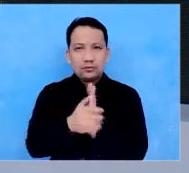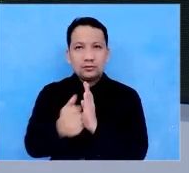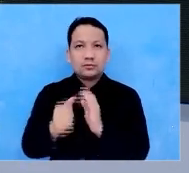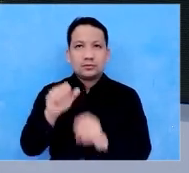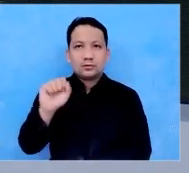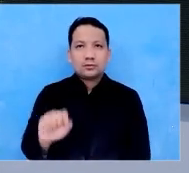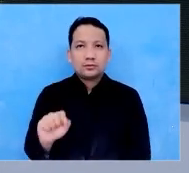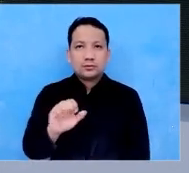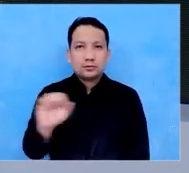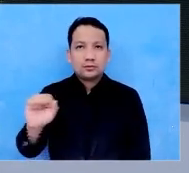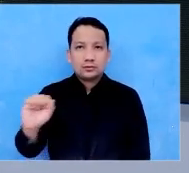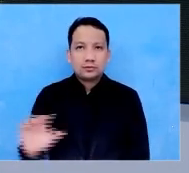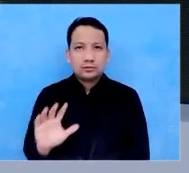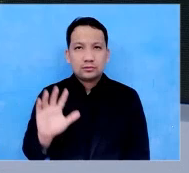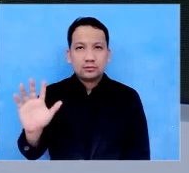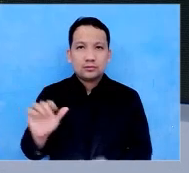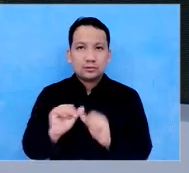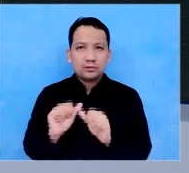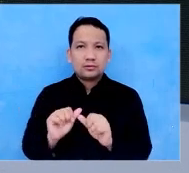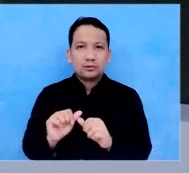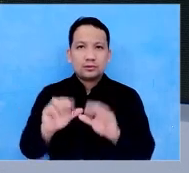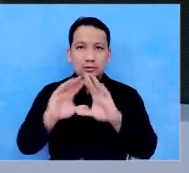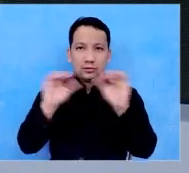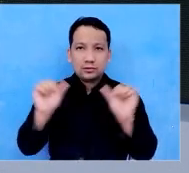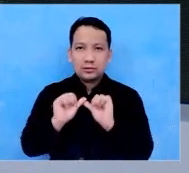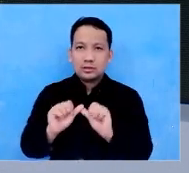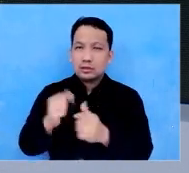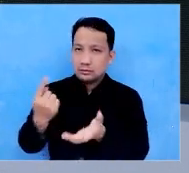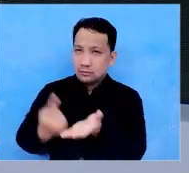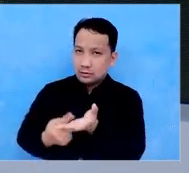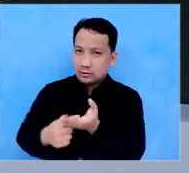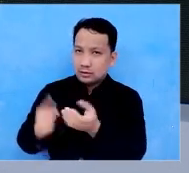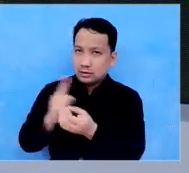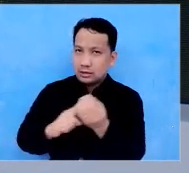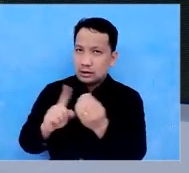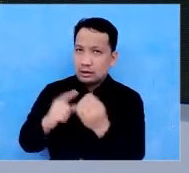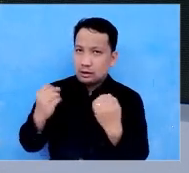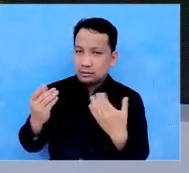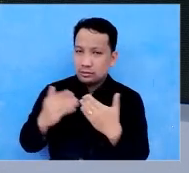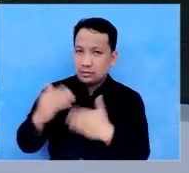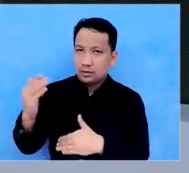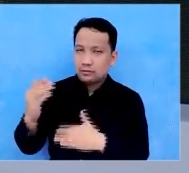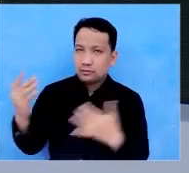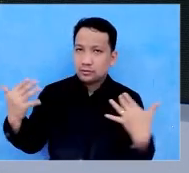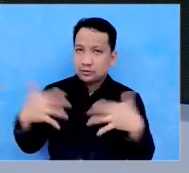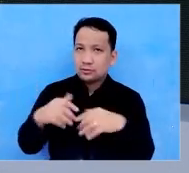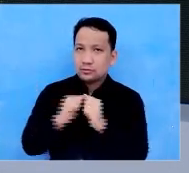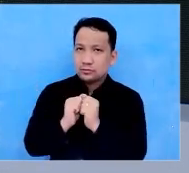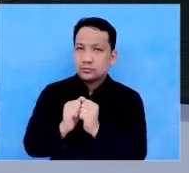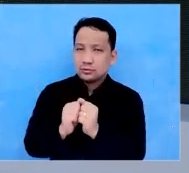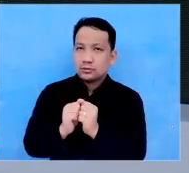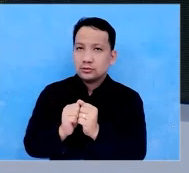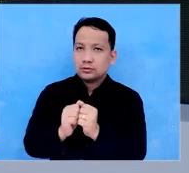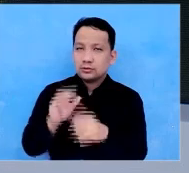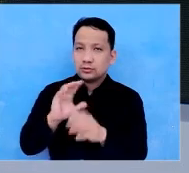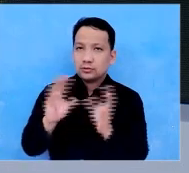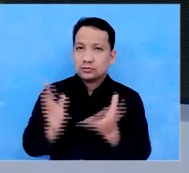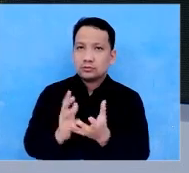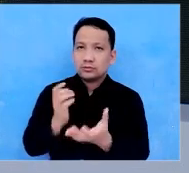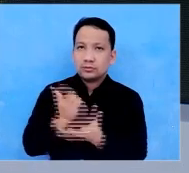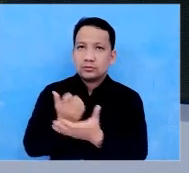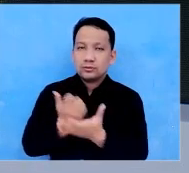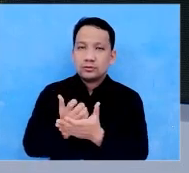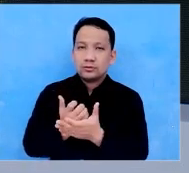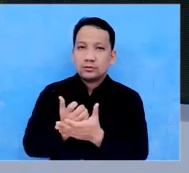Southeast Asia. Dumepensa rin ang Pangulo sa mga batikos sa dami ng kanyang delegasyon sa World Economic Forum sa Switzerland.